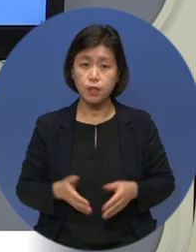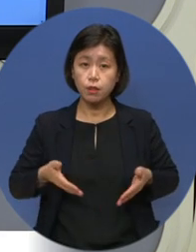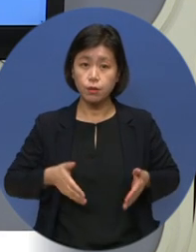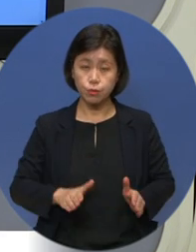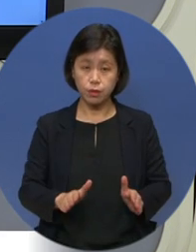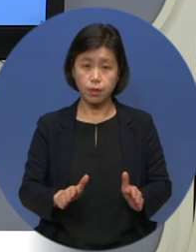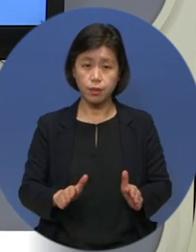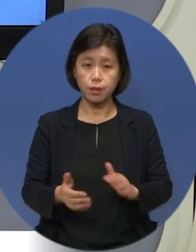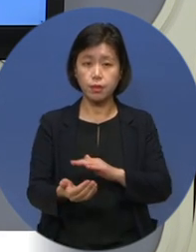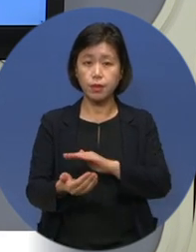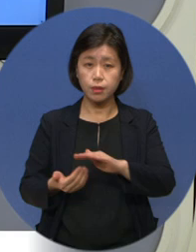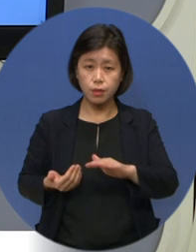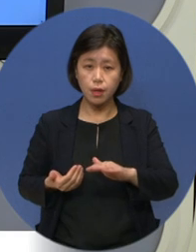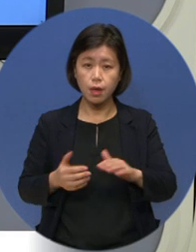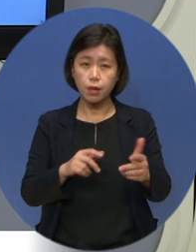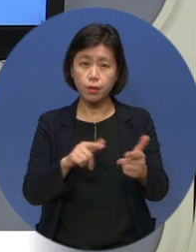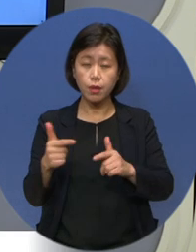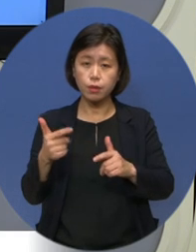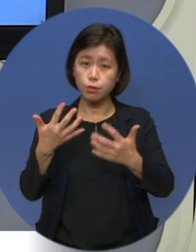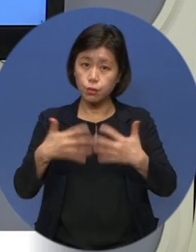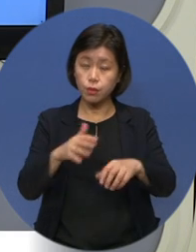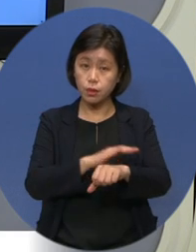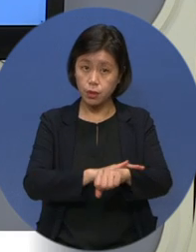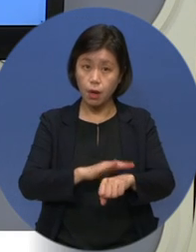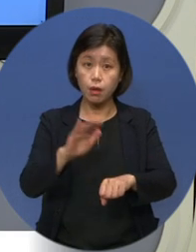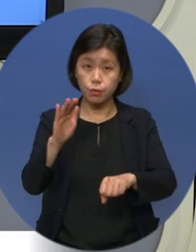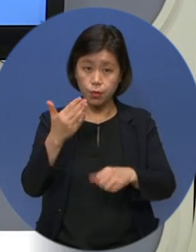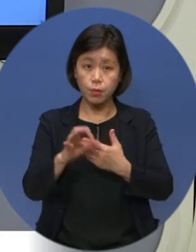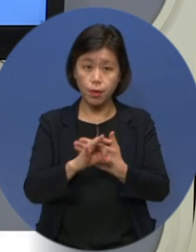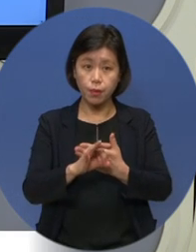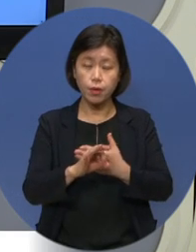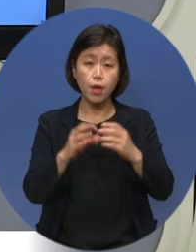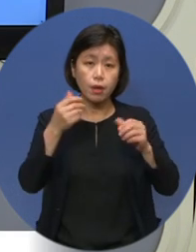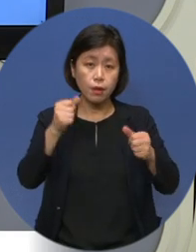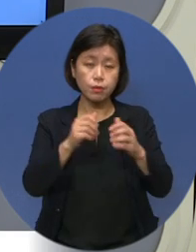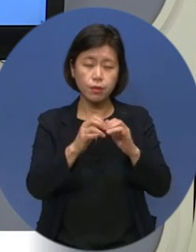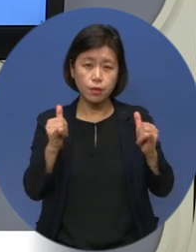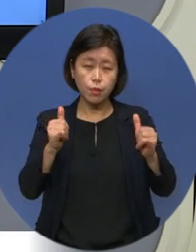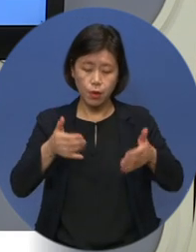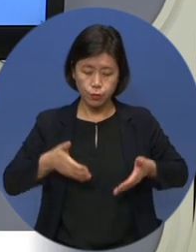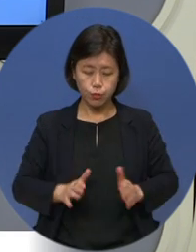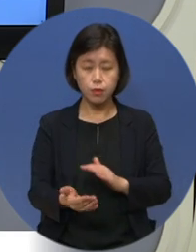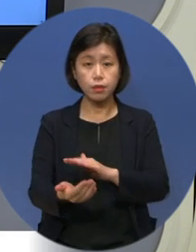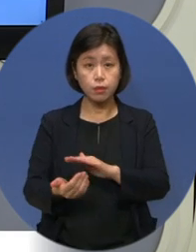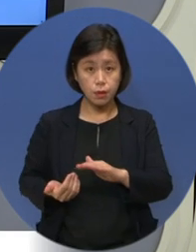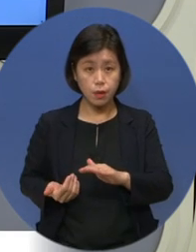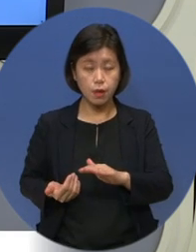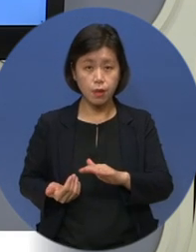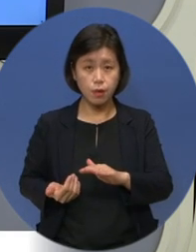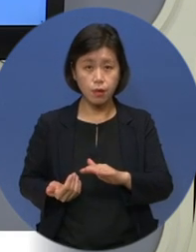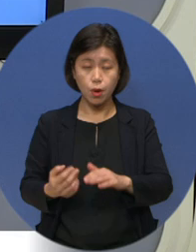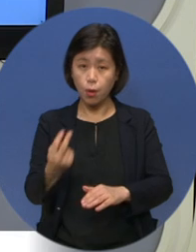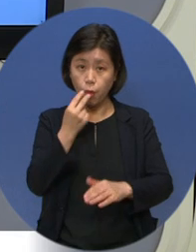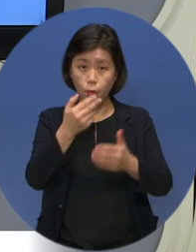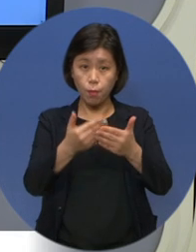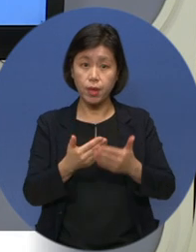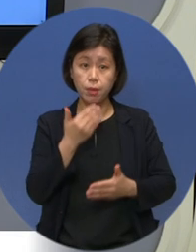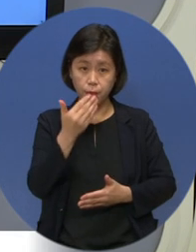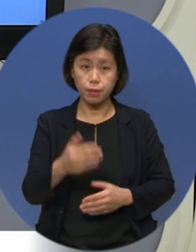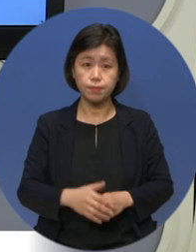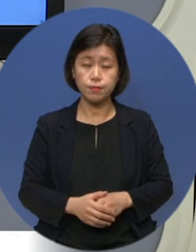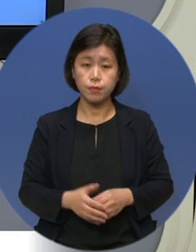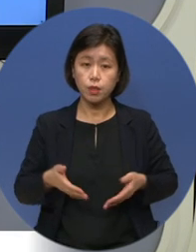3개월 이상 등의 요건을 충족하면 예술인 도 출산 전 후 급여를 받을 수 있습니다 지급액은